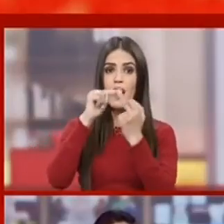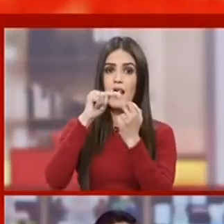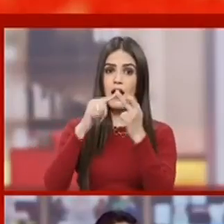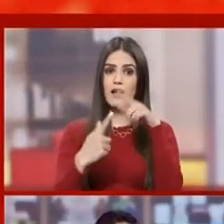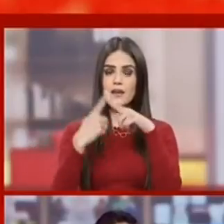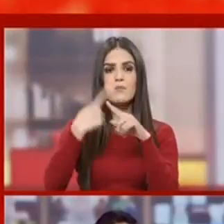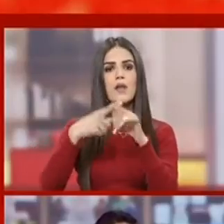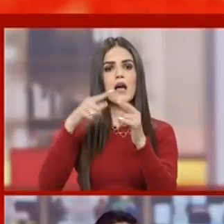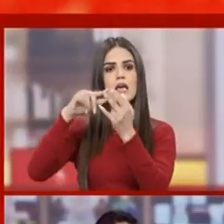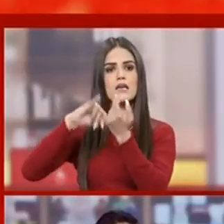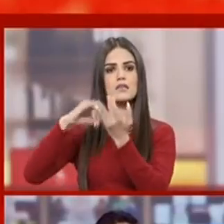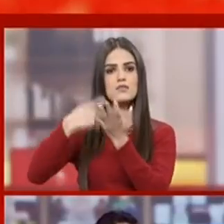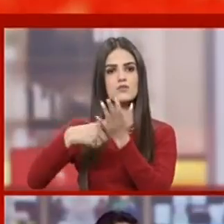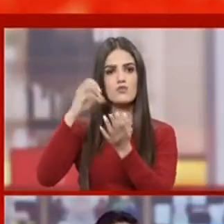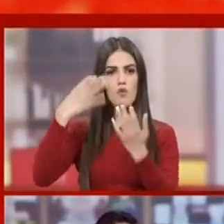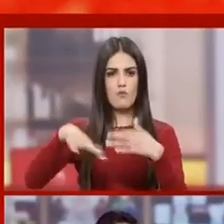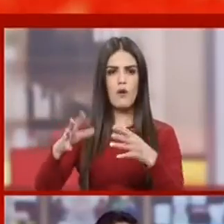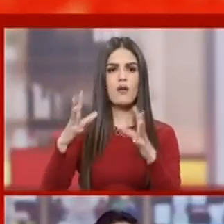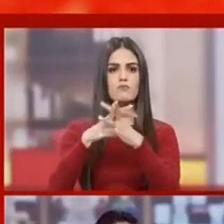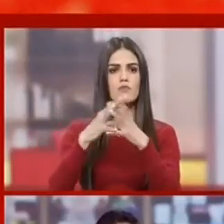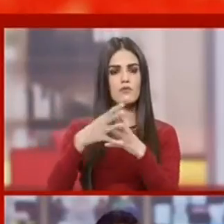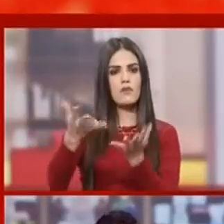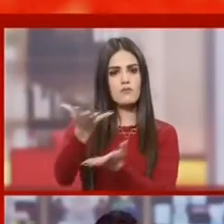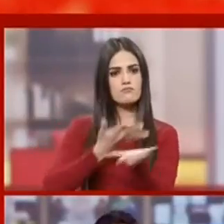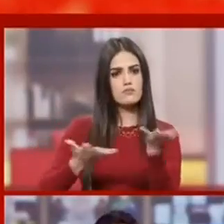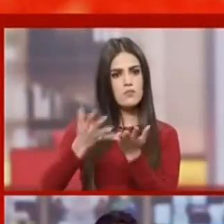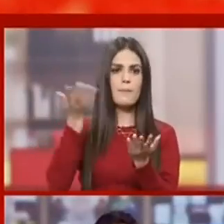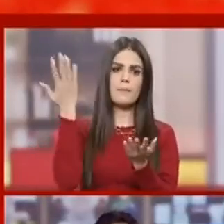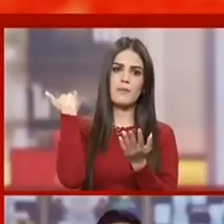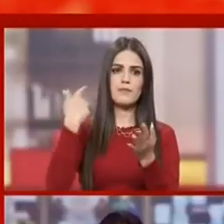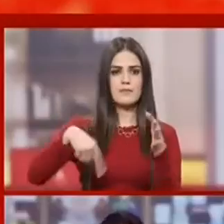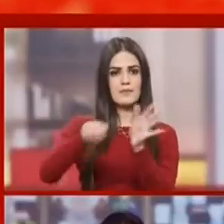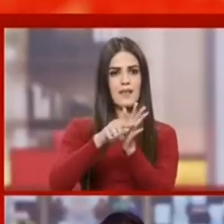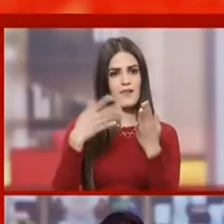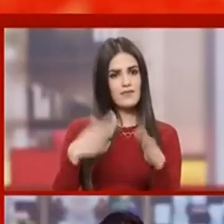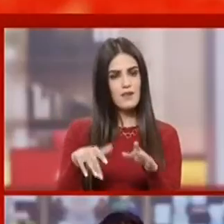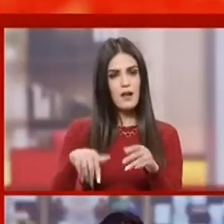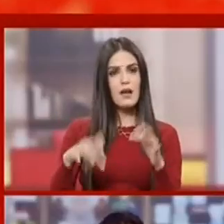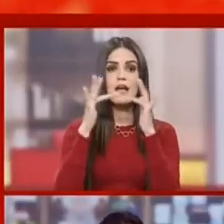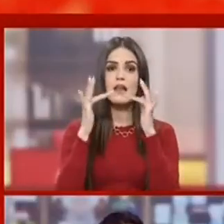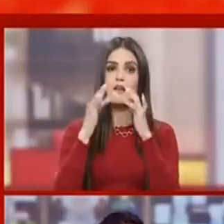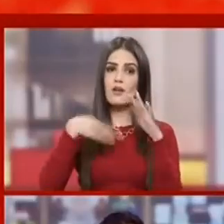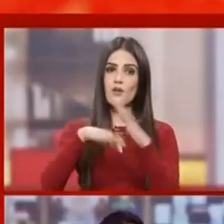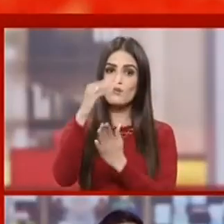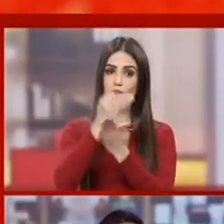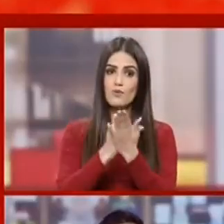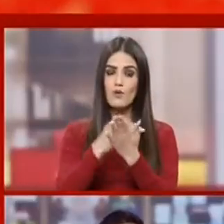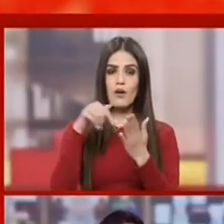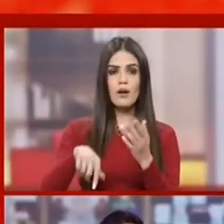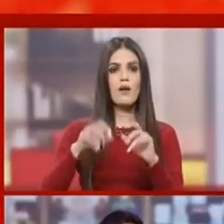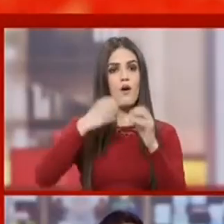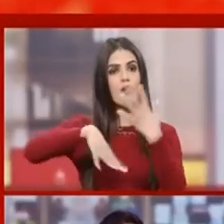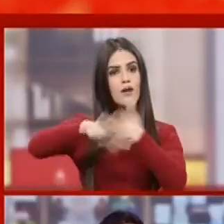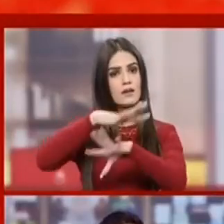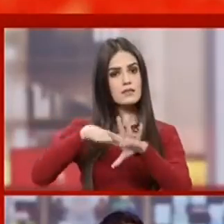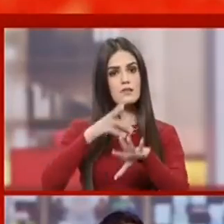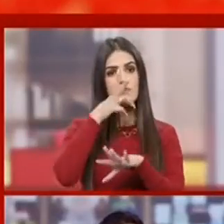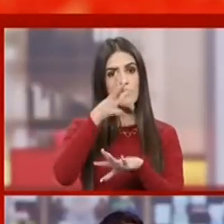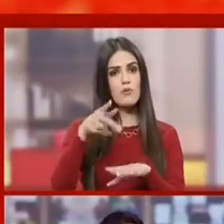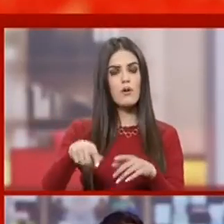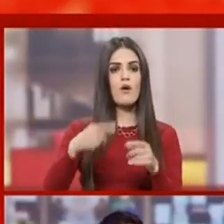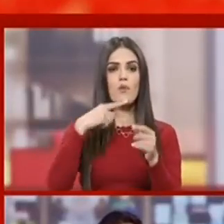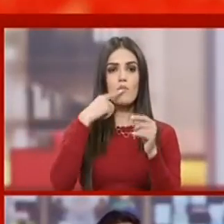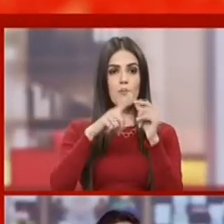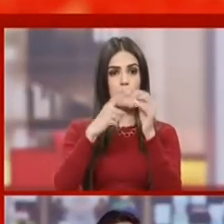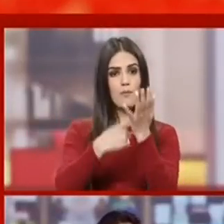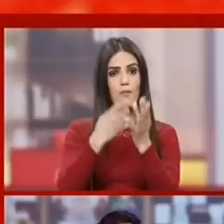इसरो के बीच बुदवार को समझठा ग्यापन पर हस्ताक शुरुआ ओनलाइन कारिक्रम के तहट संस्थान की तरफ से निदेशक